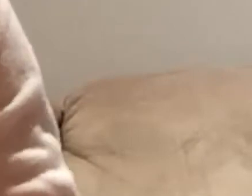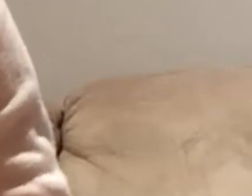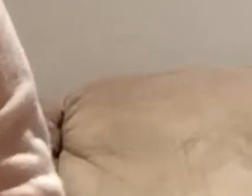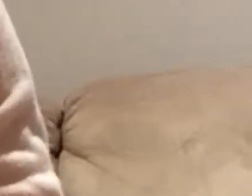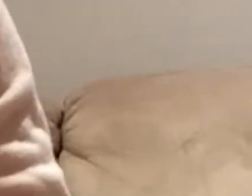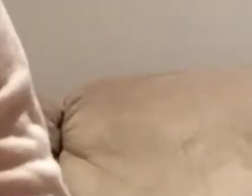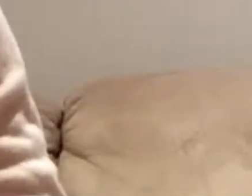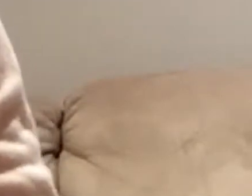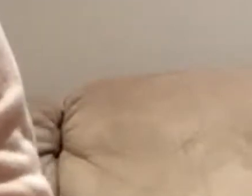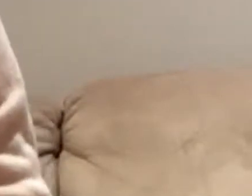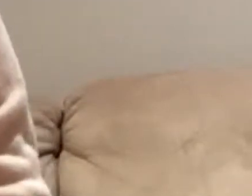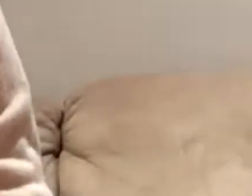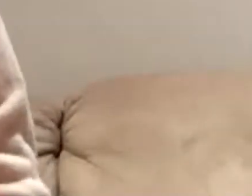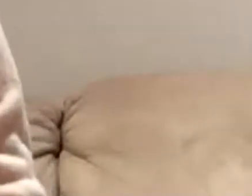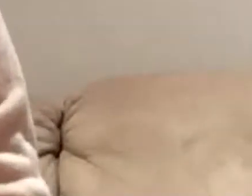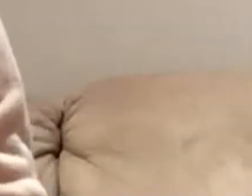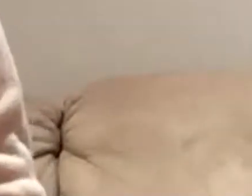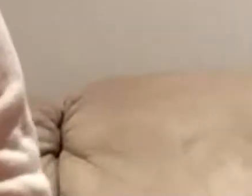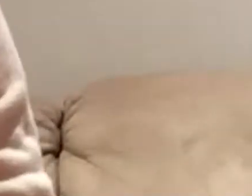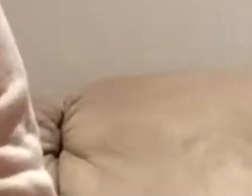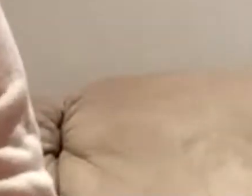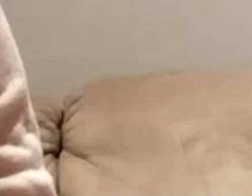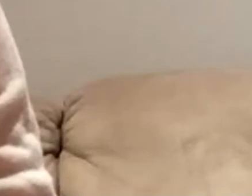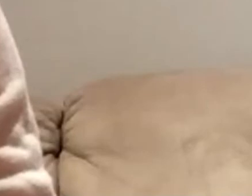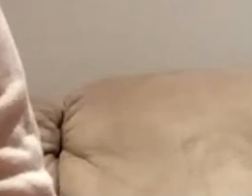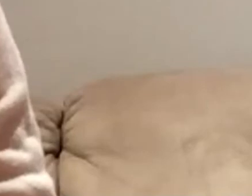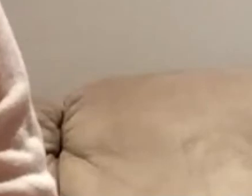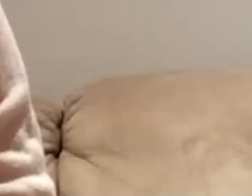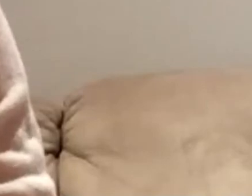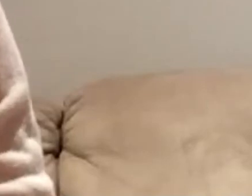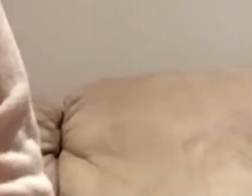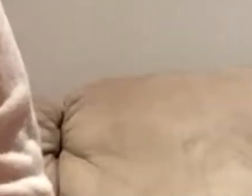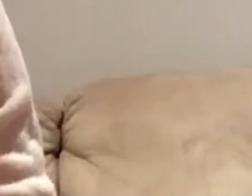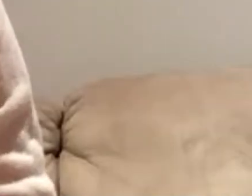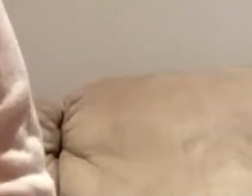qu'on fait, qu'est-ce qu'on crée. C'est une présentation un peu de la compagnie, puis je dirais que